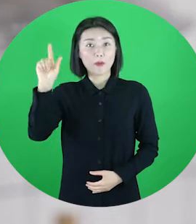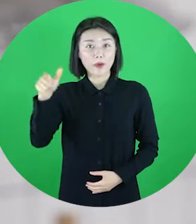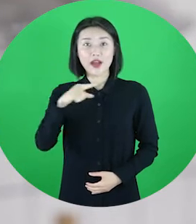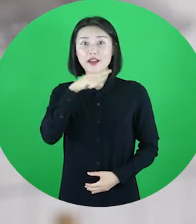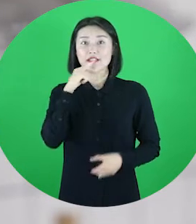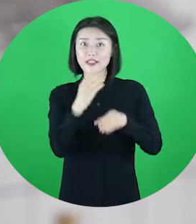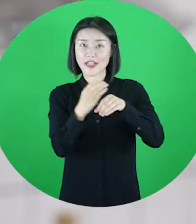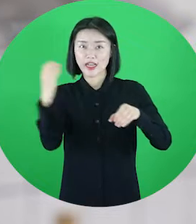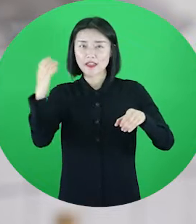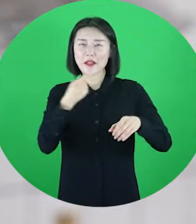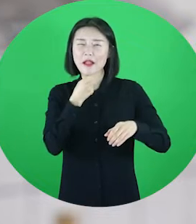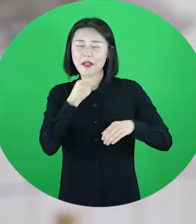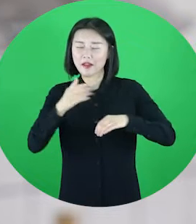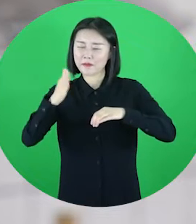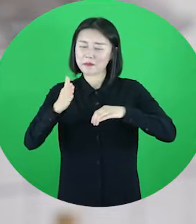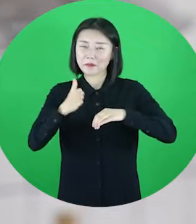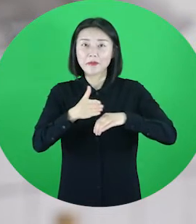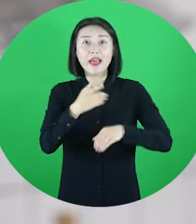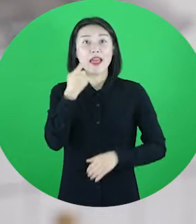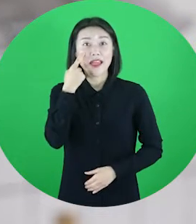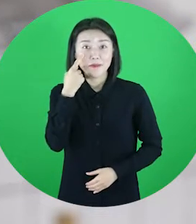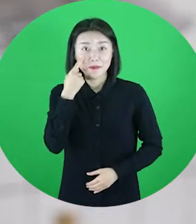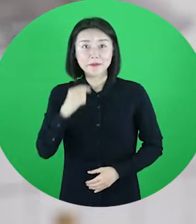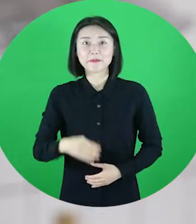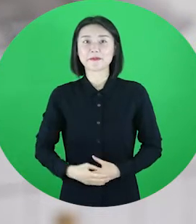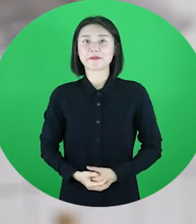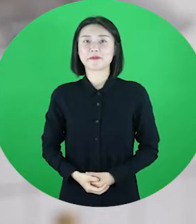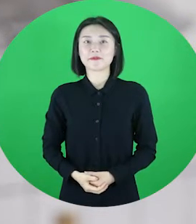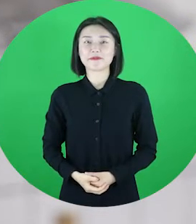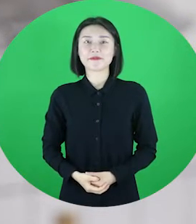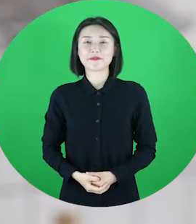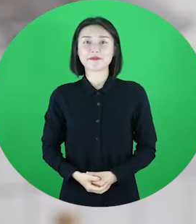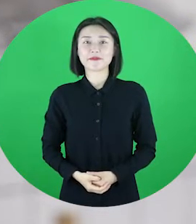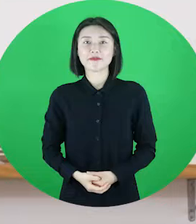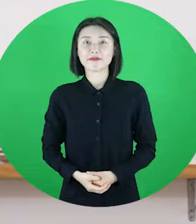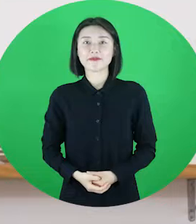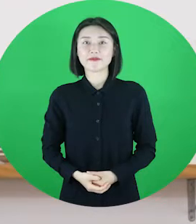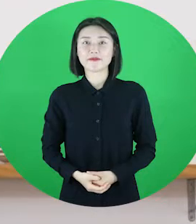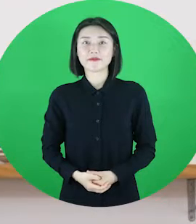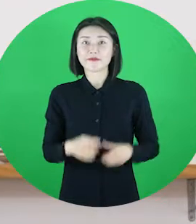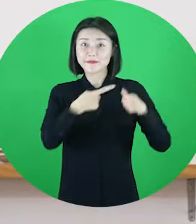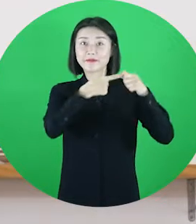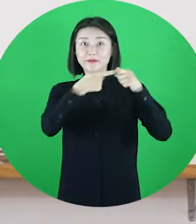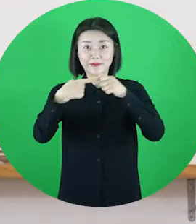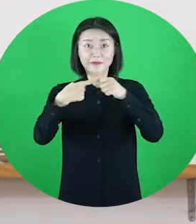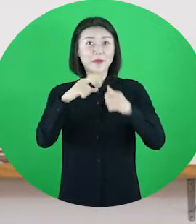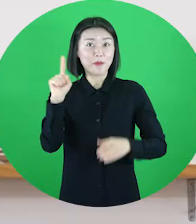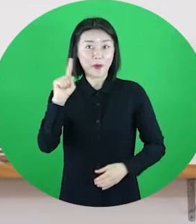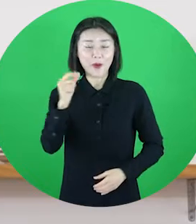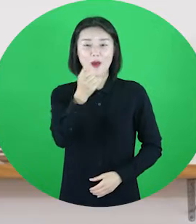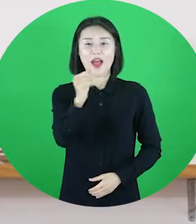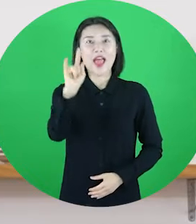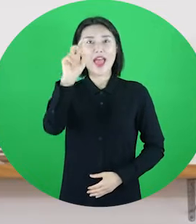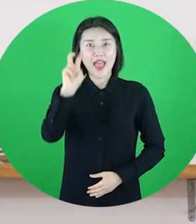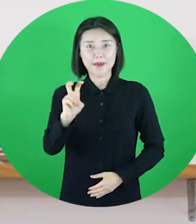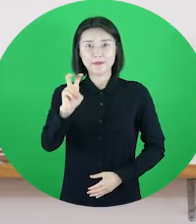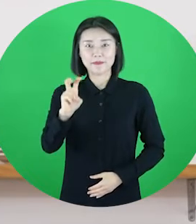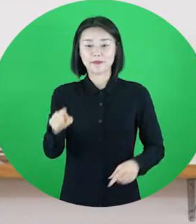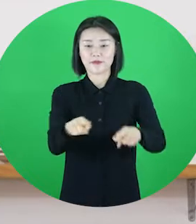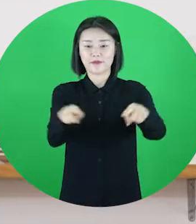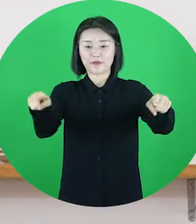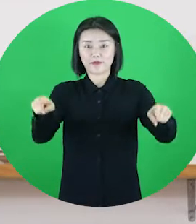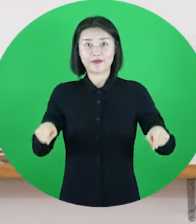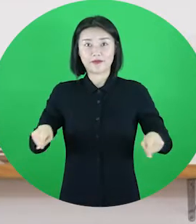작게 썰어줄 거예요. 그럼 한번 시작해 볼까요? 네. 그러면 먼저 햄을 도마로